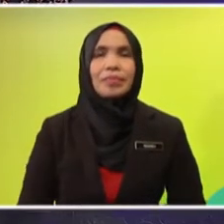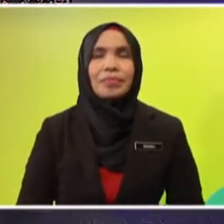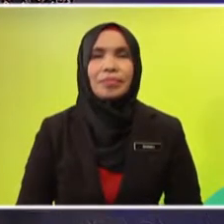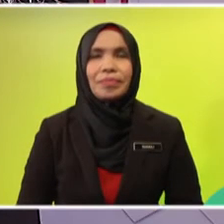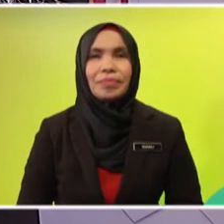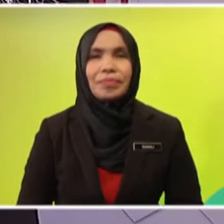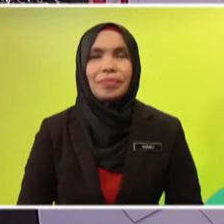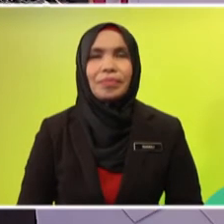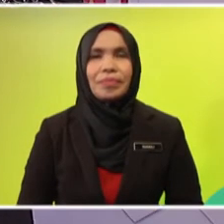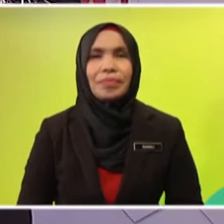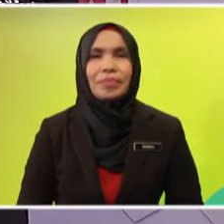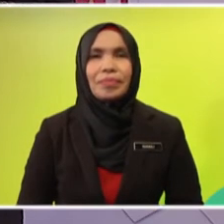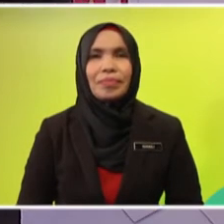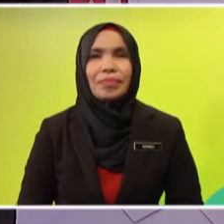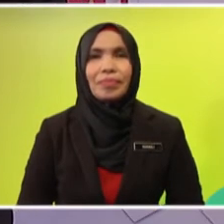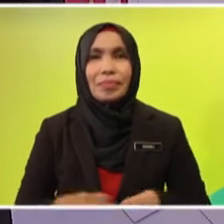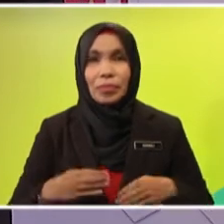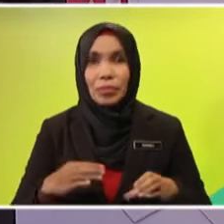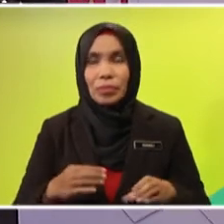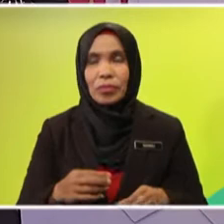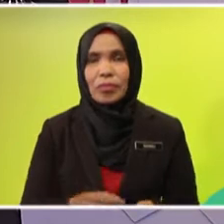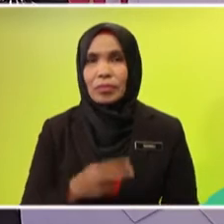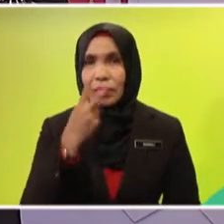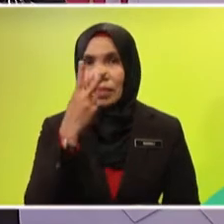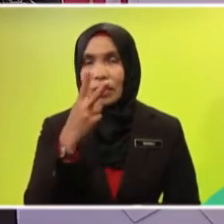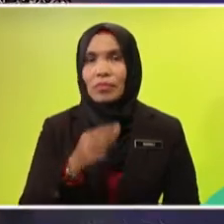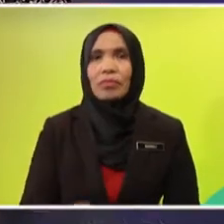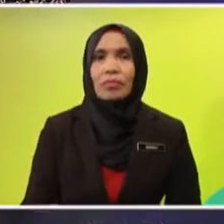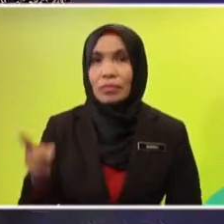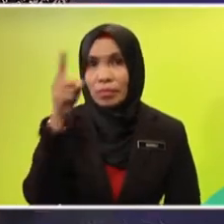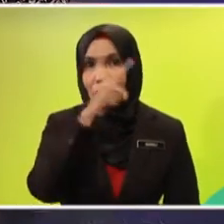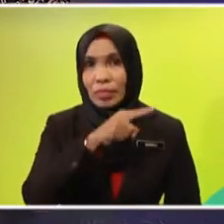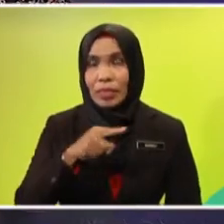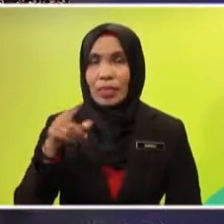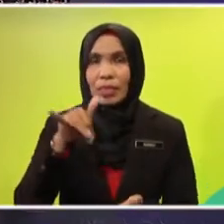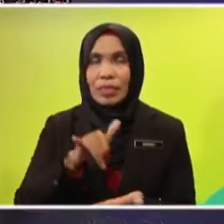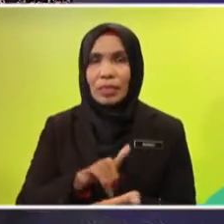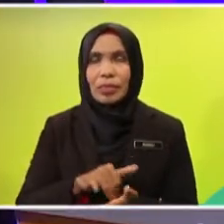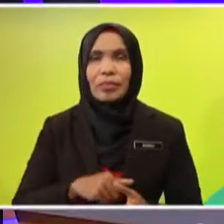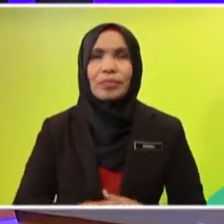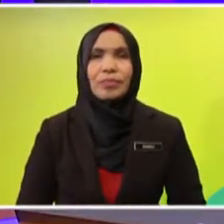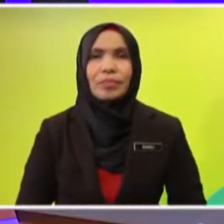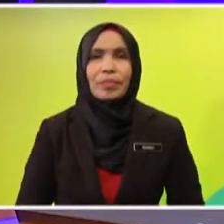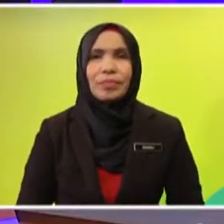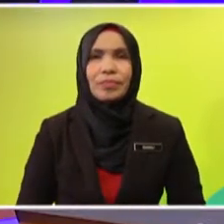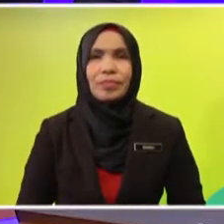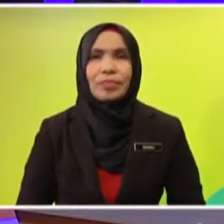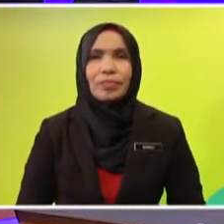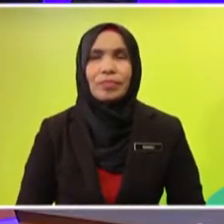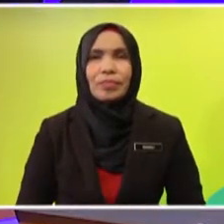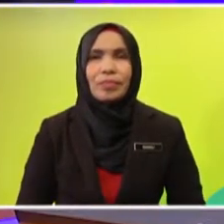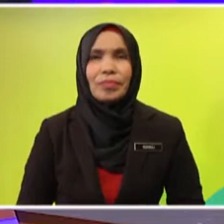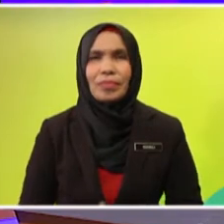Aceh oke Hai coba event lihat bulatan to add aku aku tanya itu nampak dalam bulatin sekarang ini event